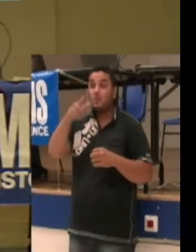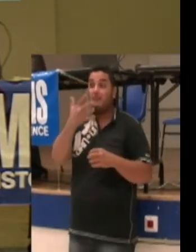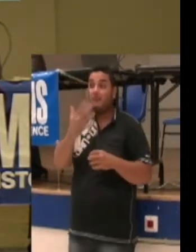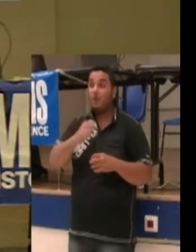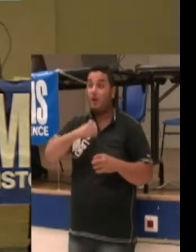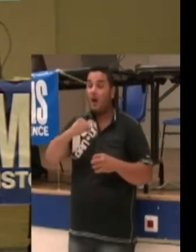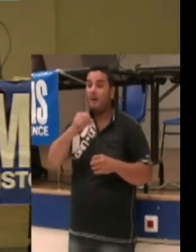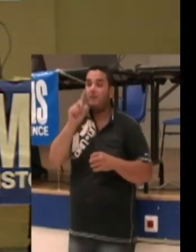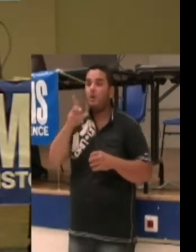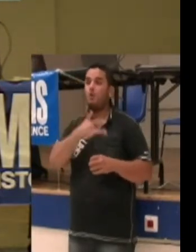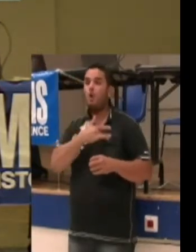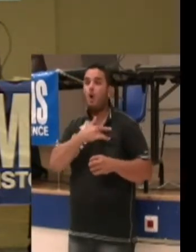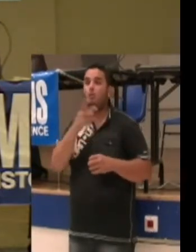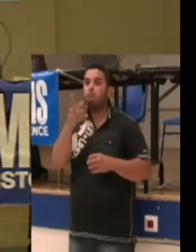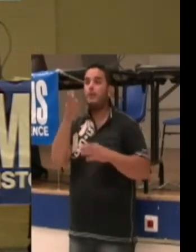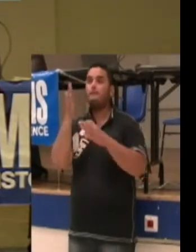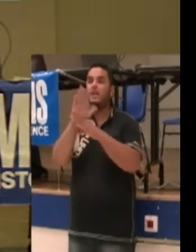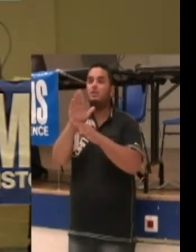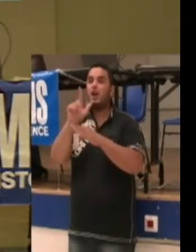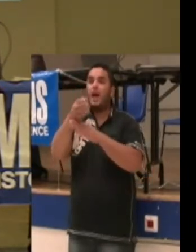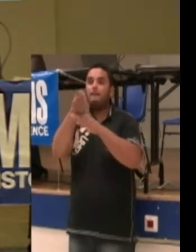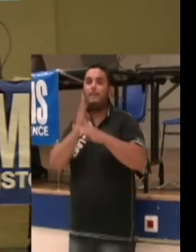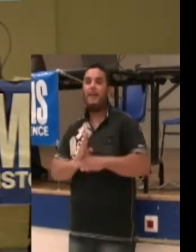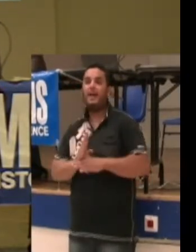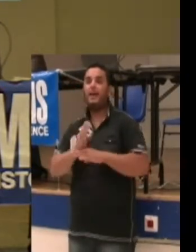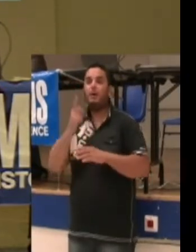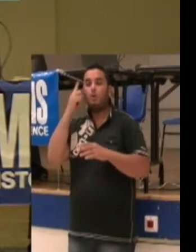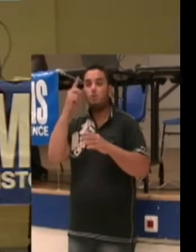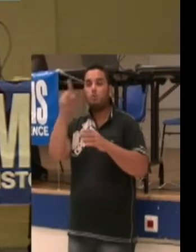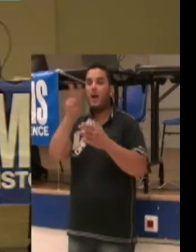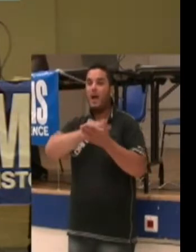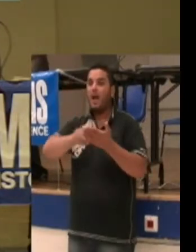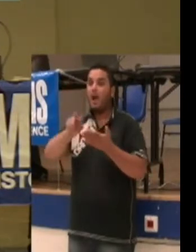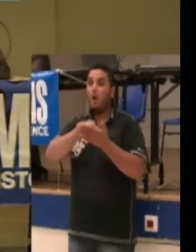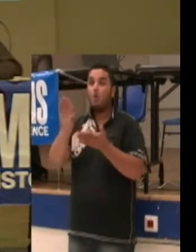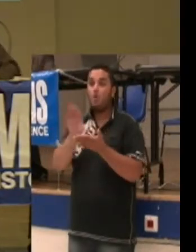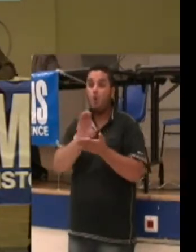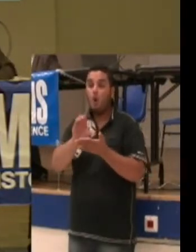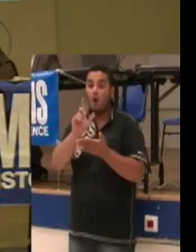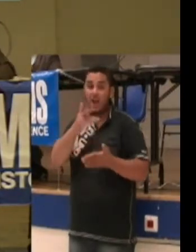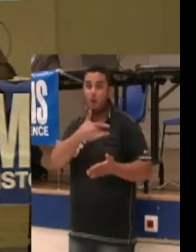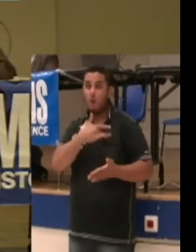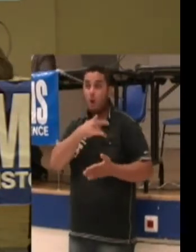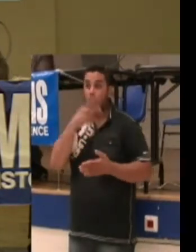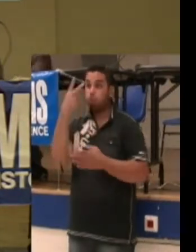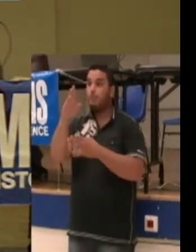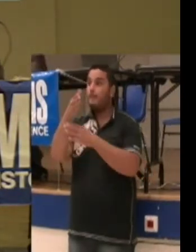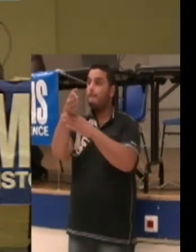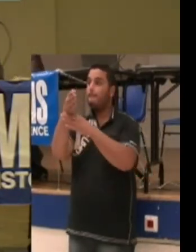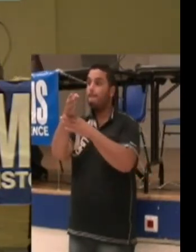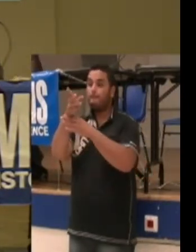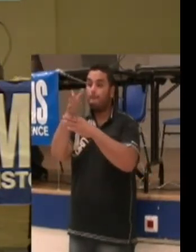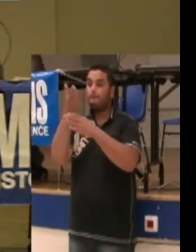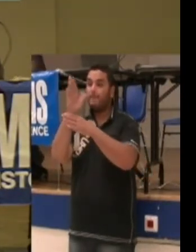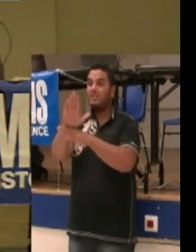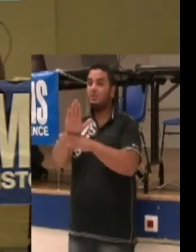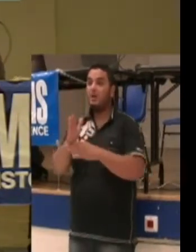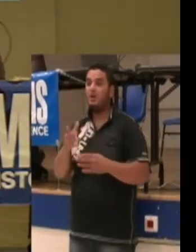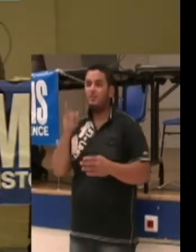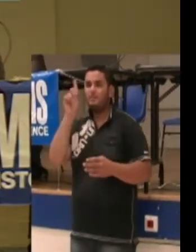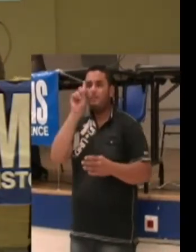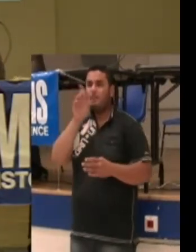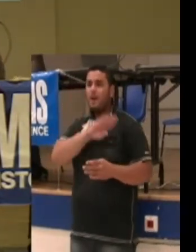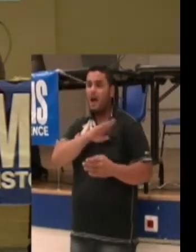est présent. Notre cœur est présent quand on récite le Coran. Pourquoi ? Parce que le Coran, c'est Kalamullah, c'est ce que te